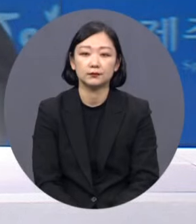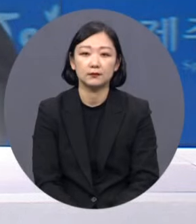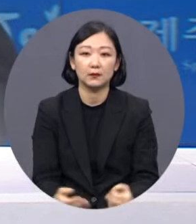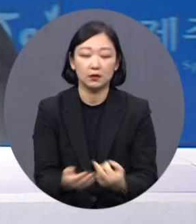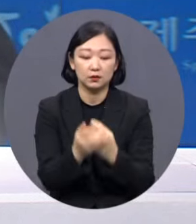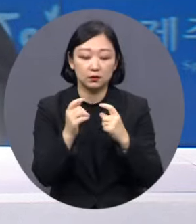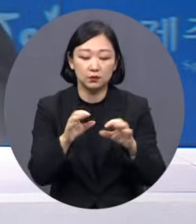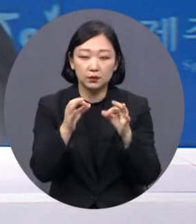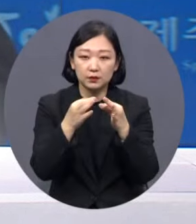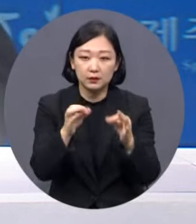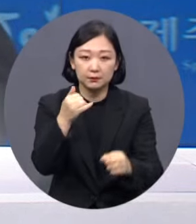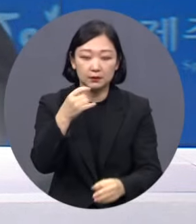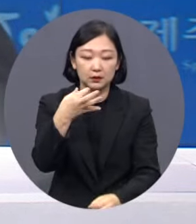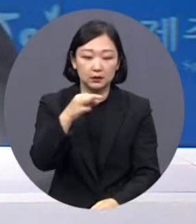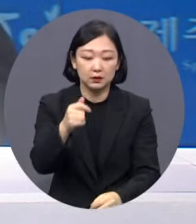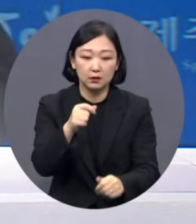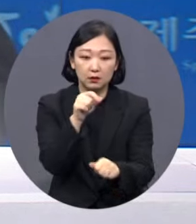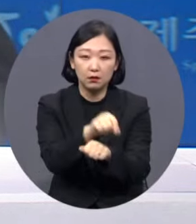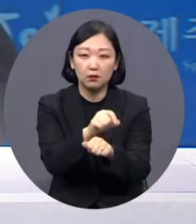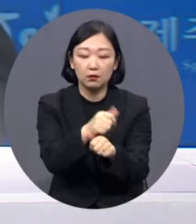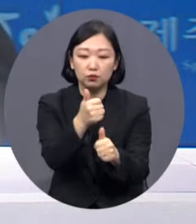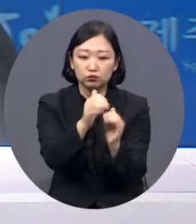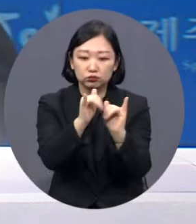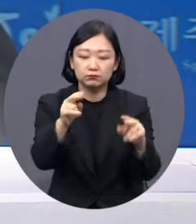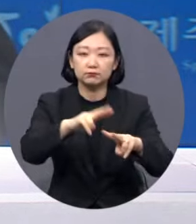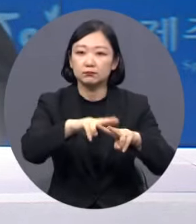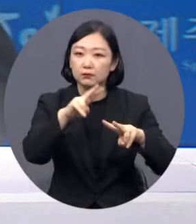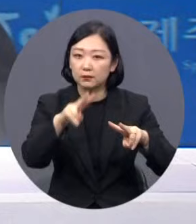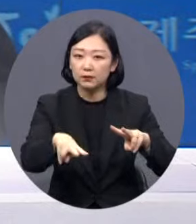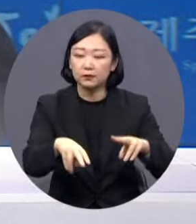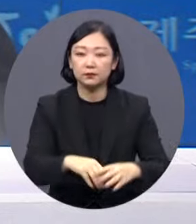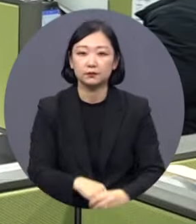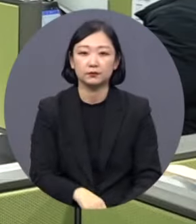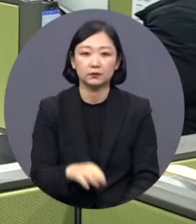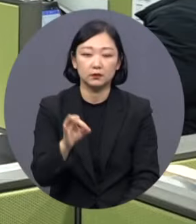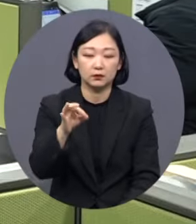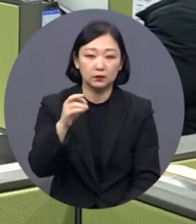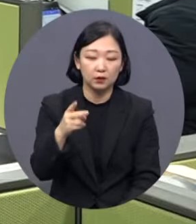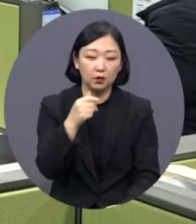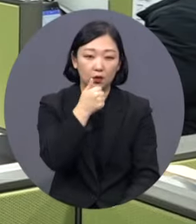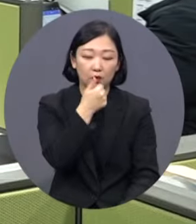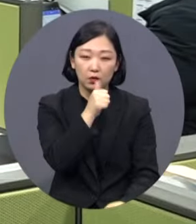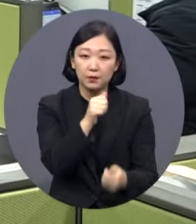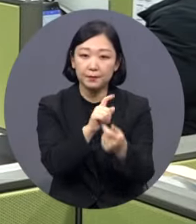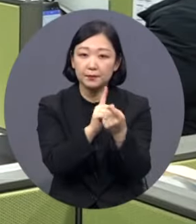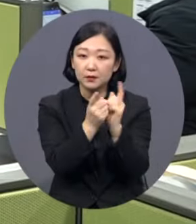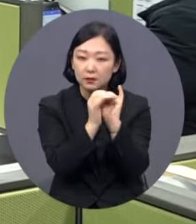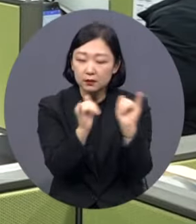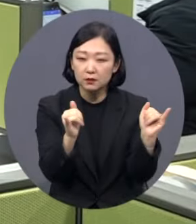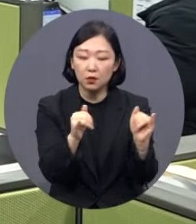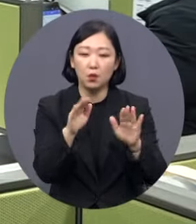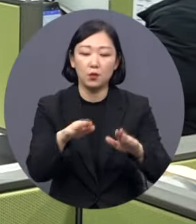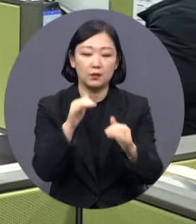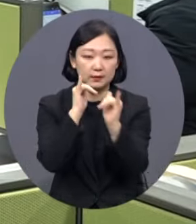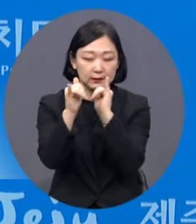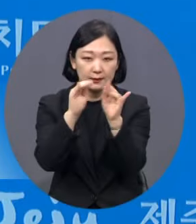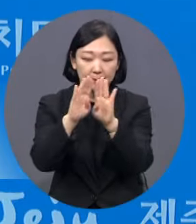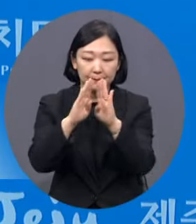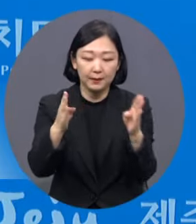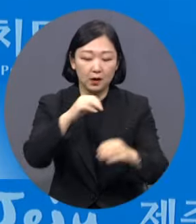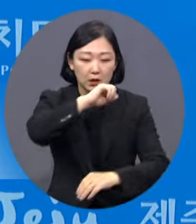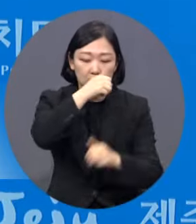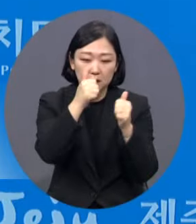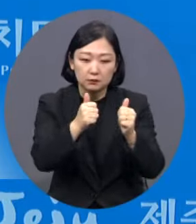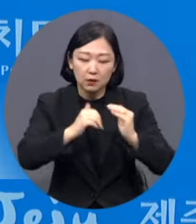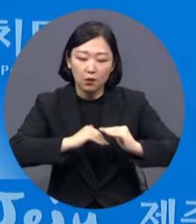제주도 김희현 정무부지사가 사퇴했습니다 제주도 여창수 대변인은 오늘 브리핑을 갖고 최근 예산심사